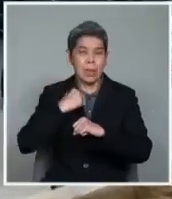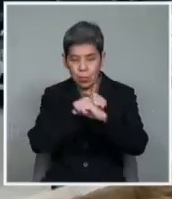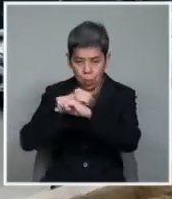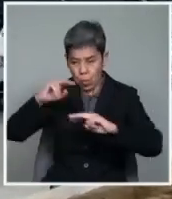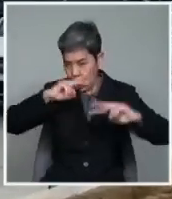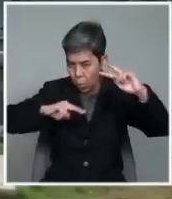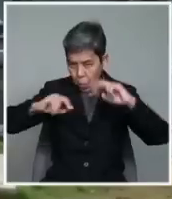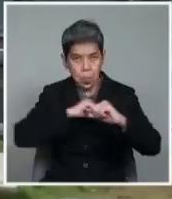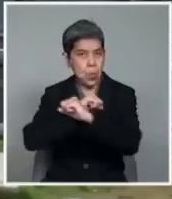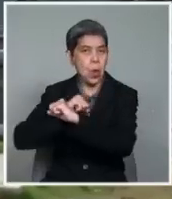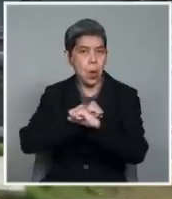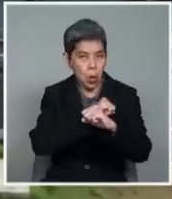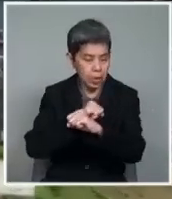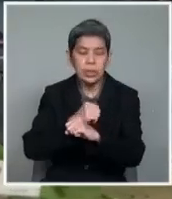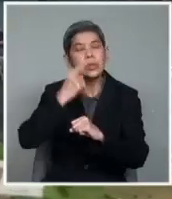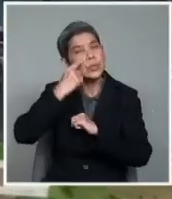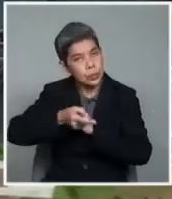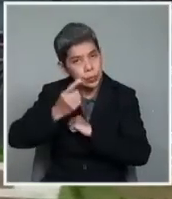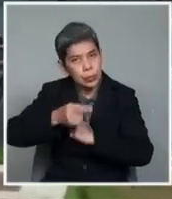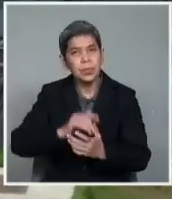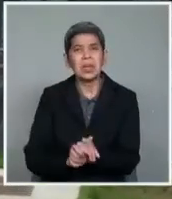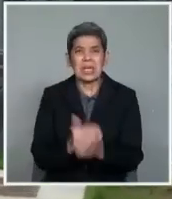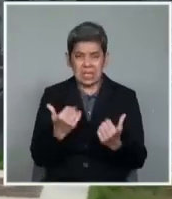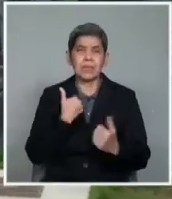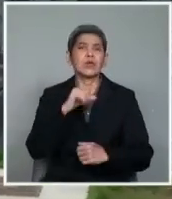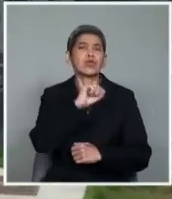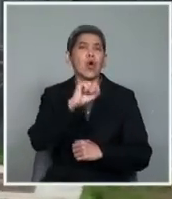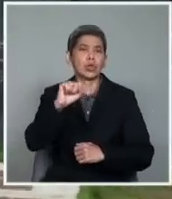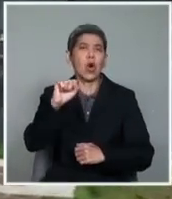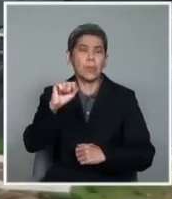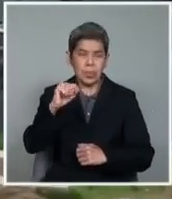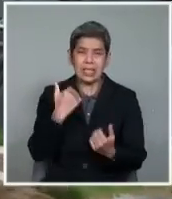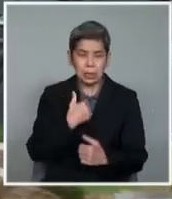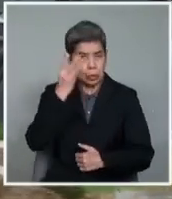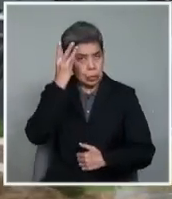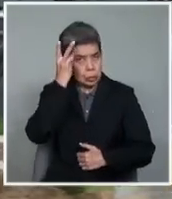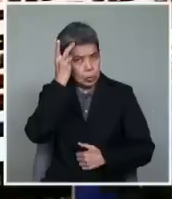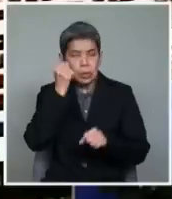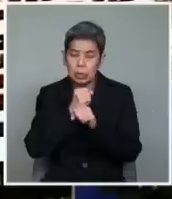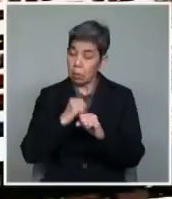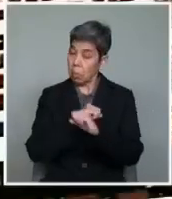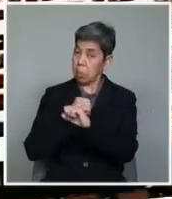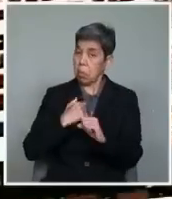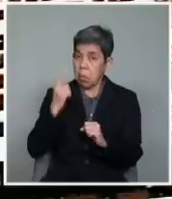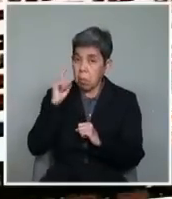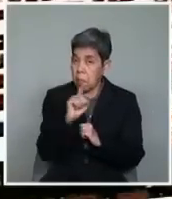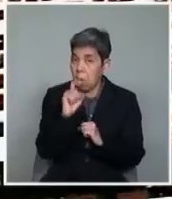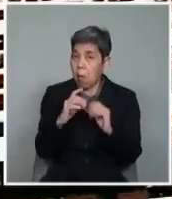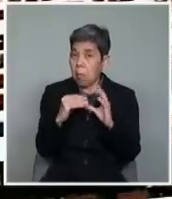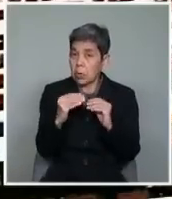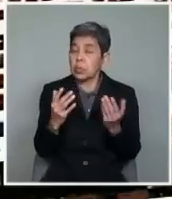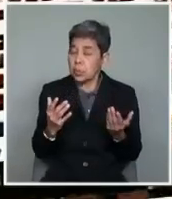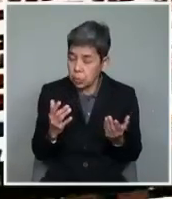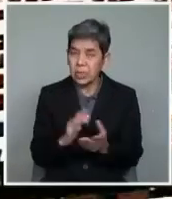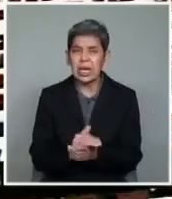าความปลอดภัยอย่างเข้มข้นตามปกติค่ะแม้ว่าจะมีสมาชิกบางส่วนนั้นยังกังวลต่อเรื่องของความปลอดภัยในการประชุมนะค